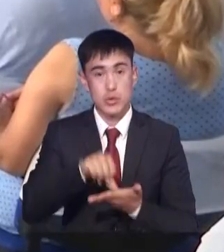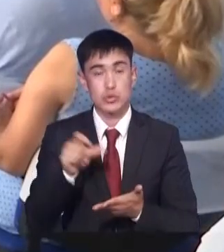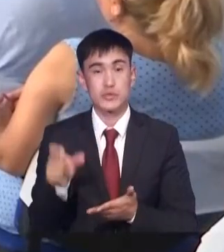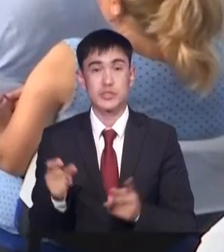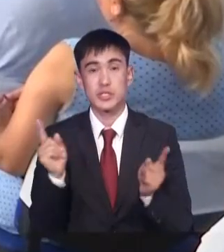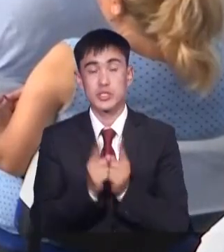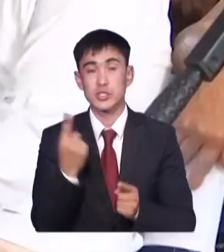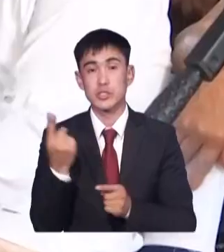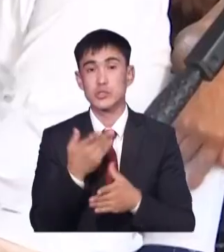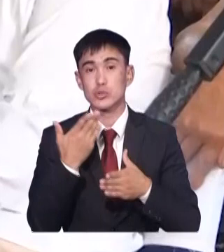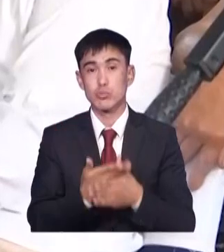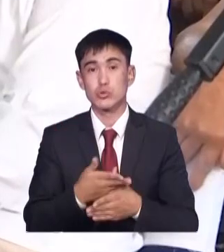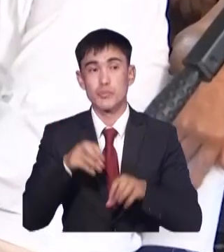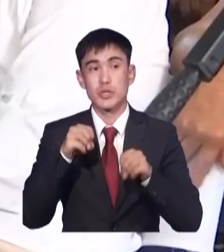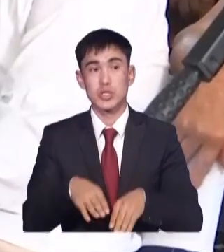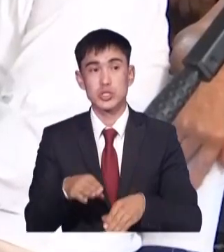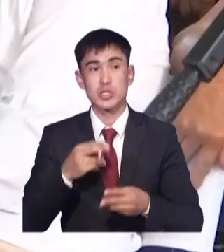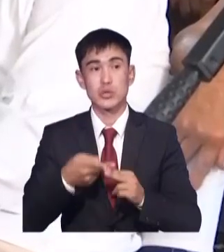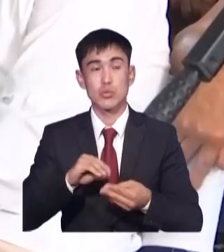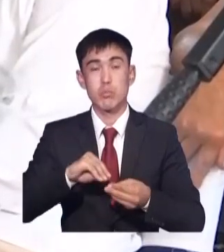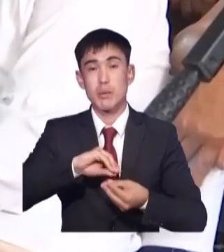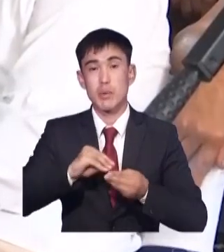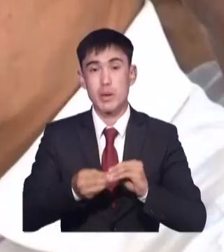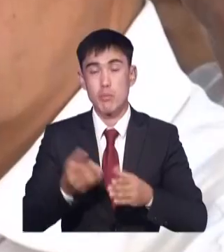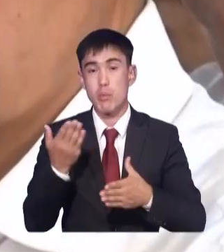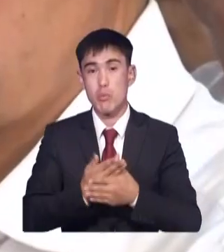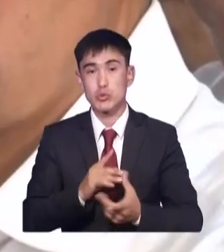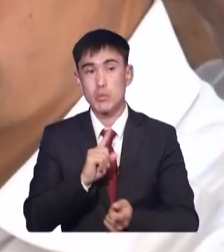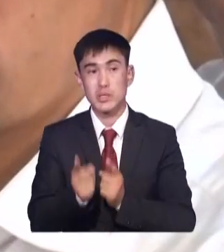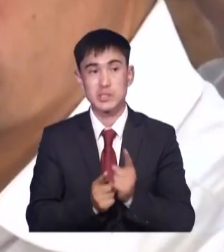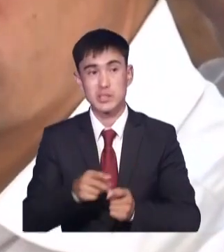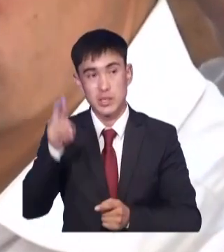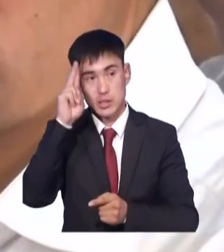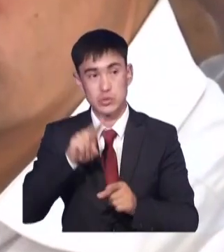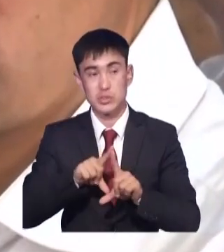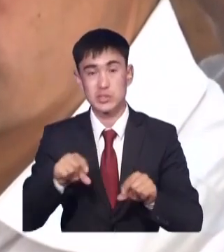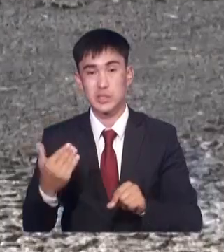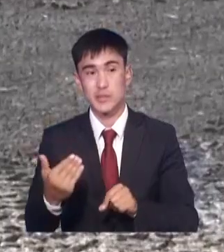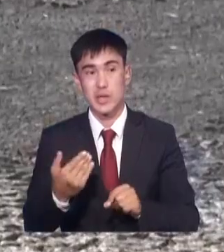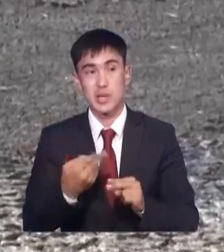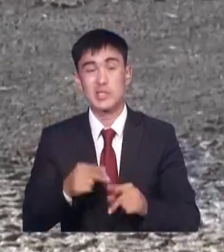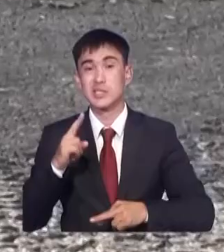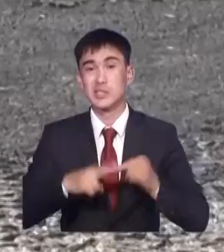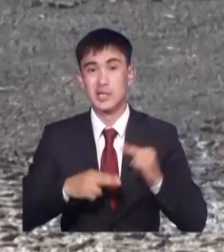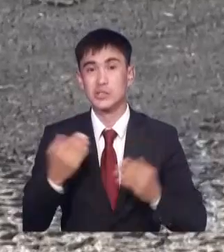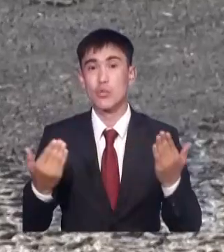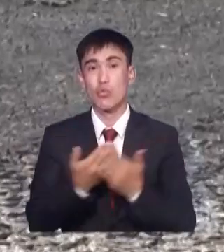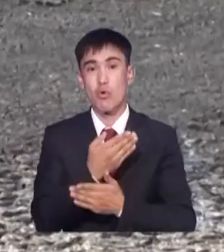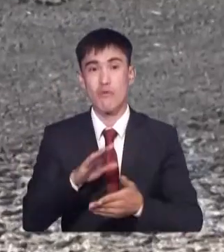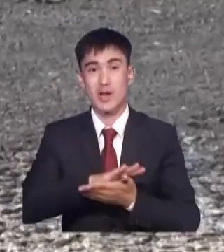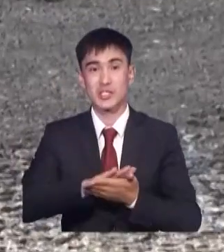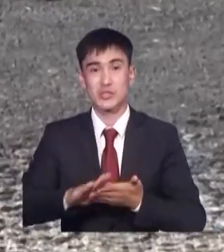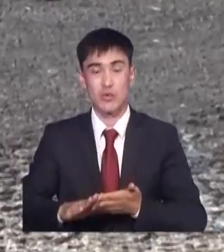встречи, единственный способ окончательно решить данную проблему поможет модернизация канализационных сетей и строительство нового